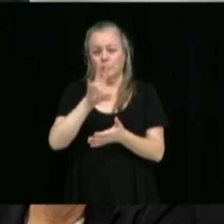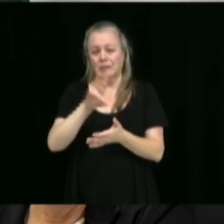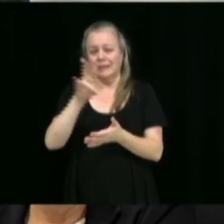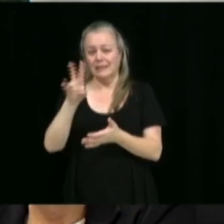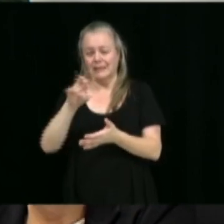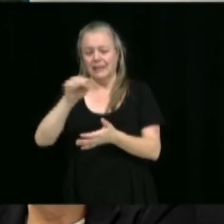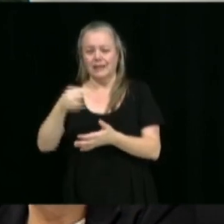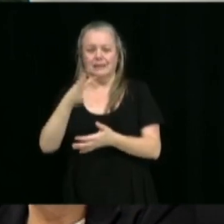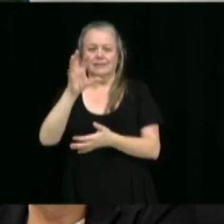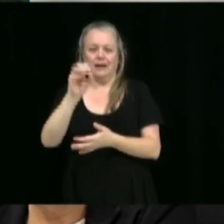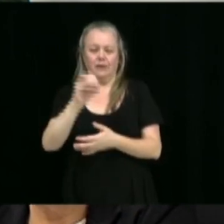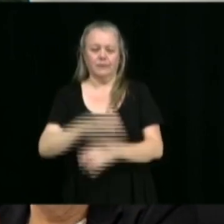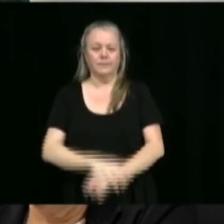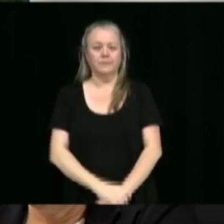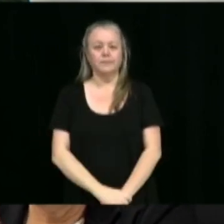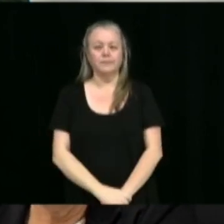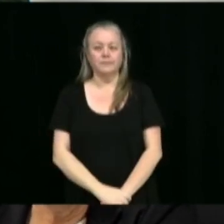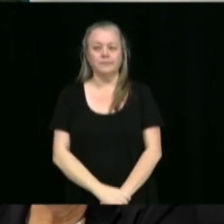55 577,50.